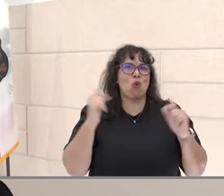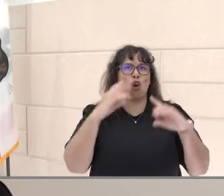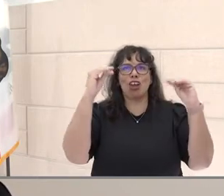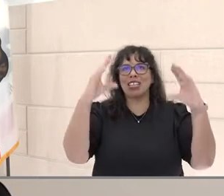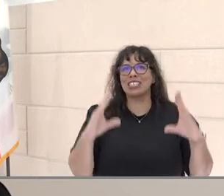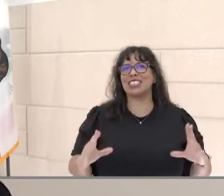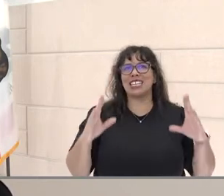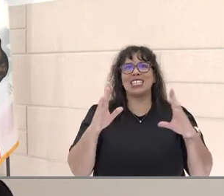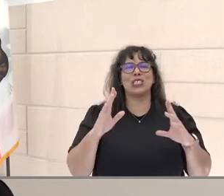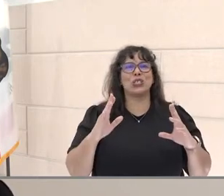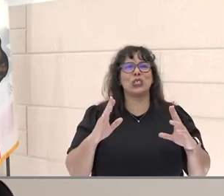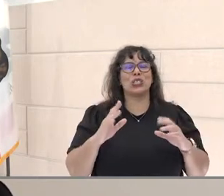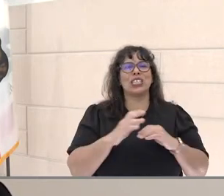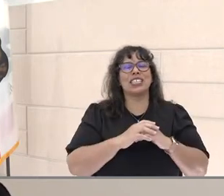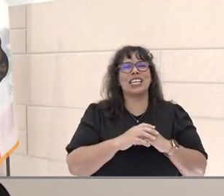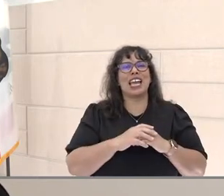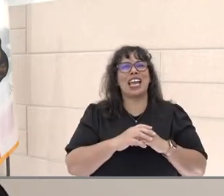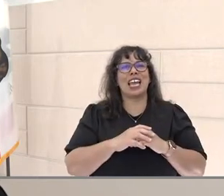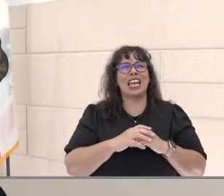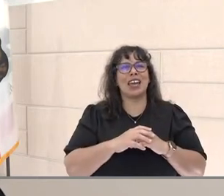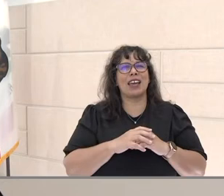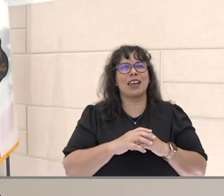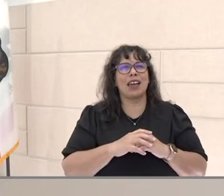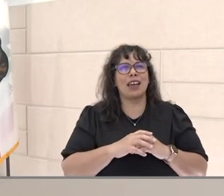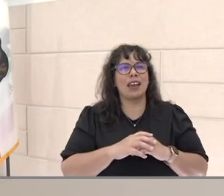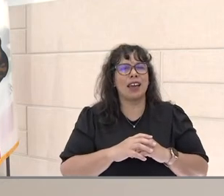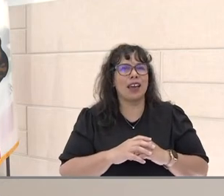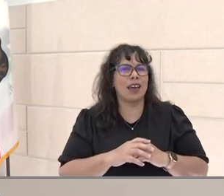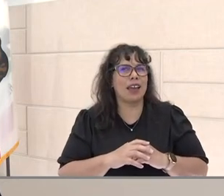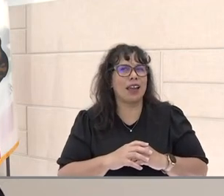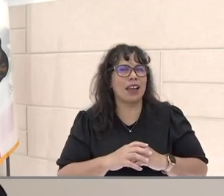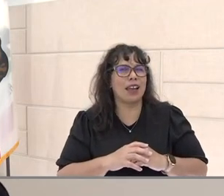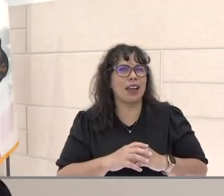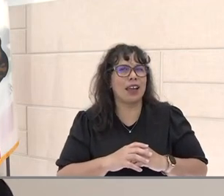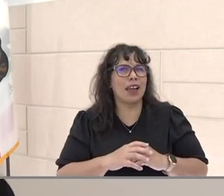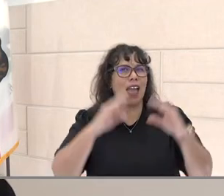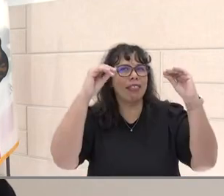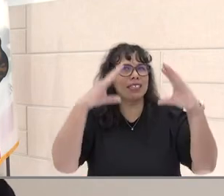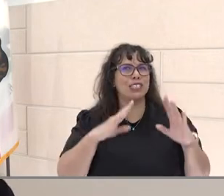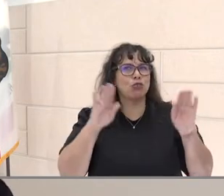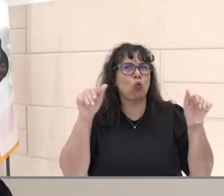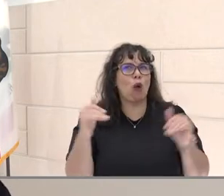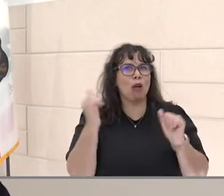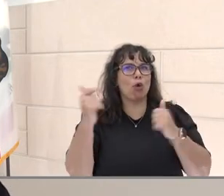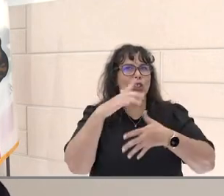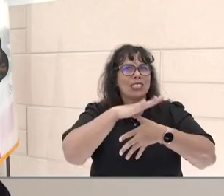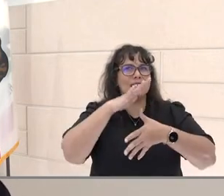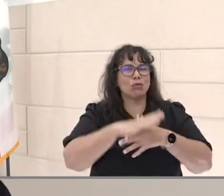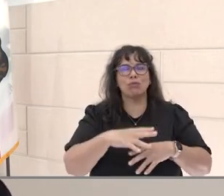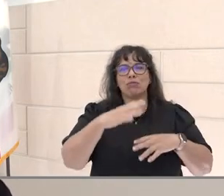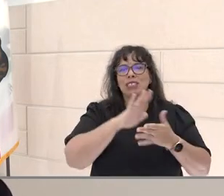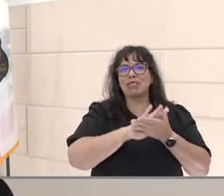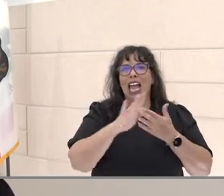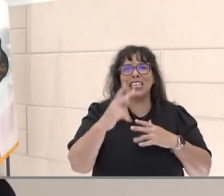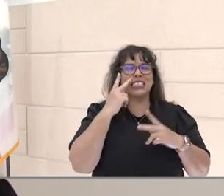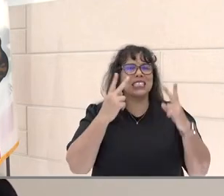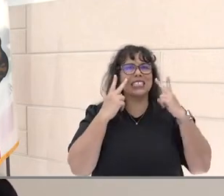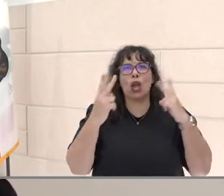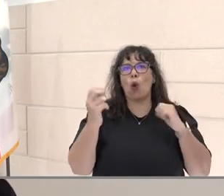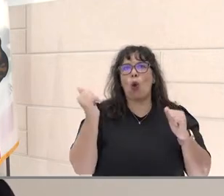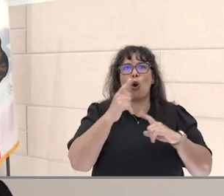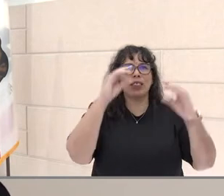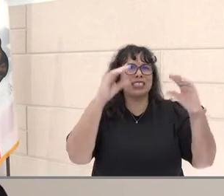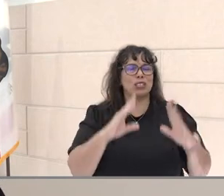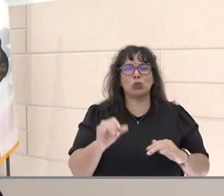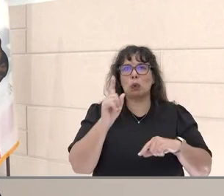จมพัวสถานที่ดับปีคือเมียนกรรมวิธีสบายสบายสำหรับปุ๋ยโจรวมโจในปีตลับโจเรียนตลับโจส